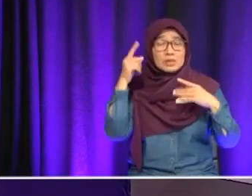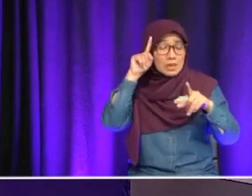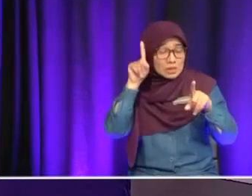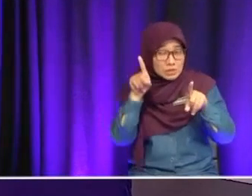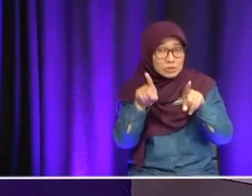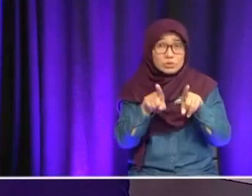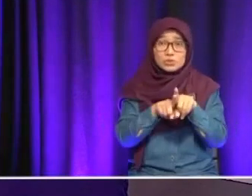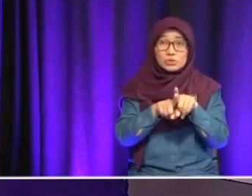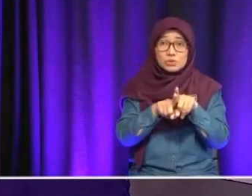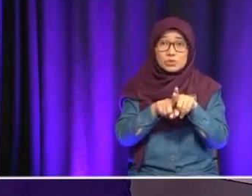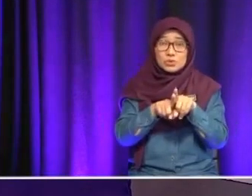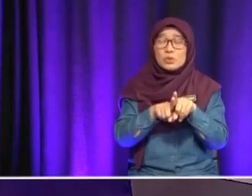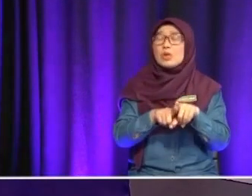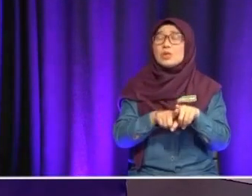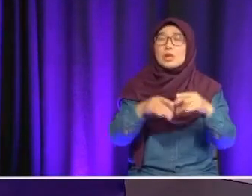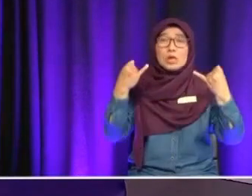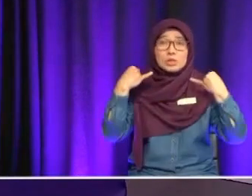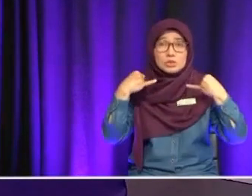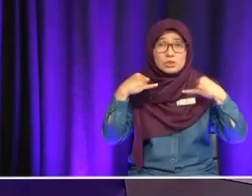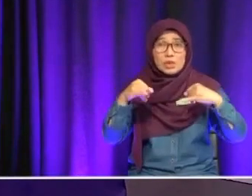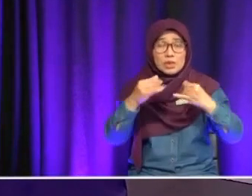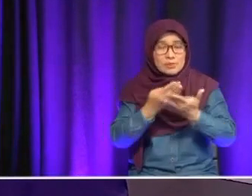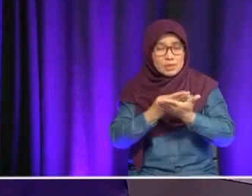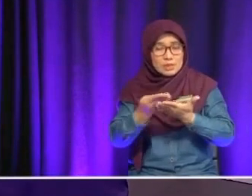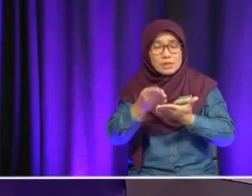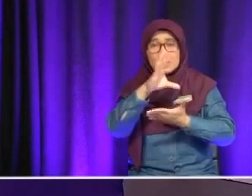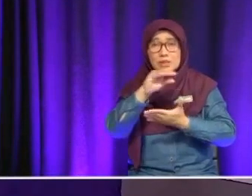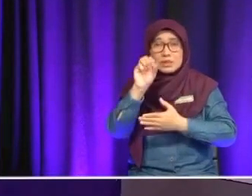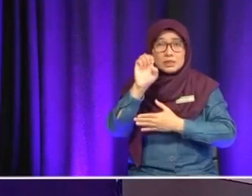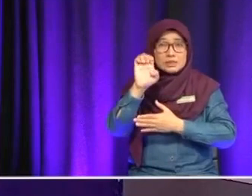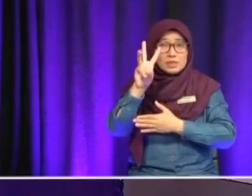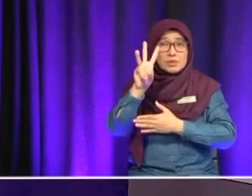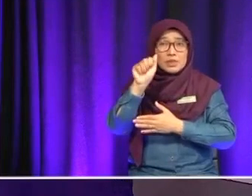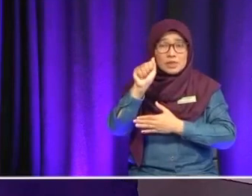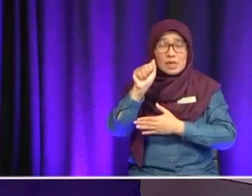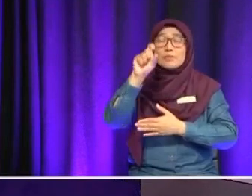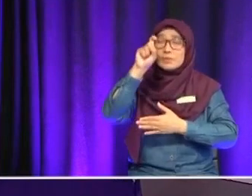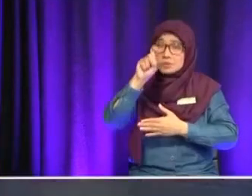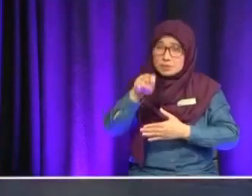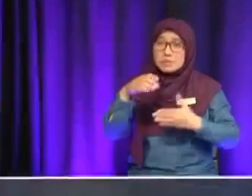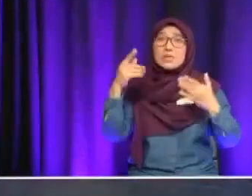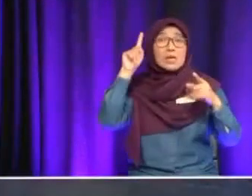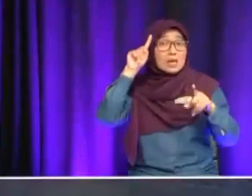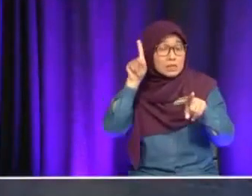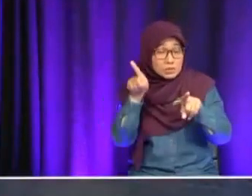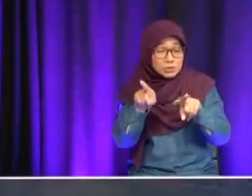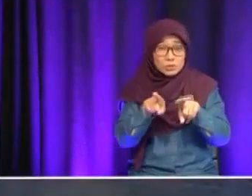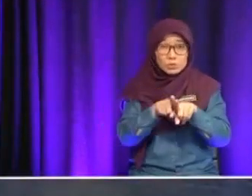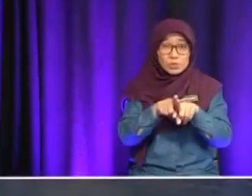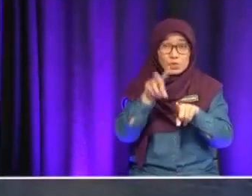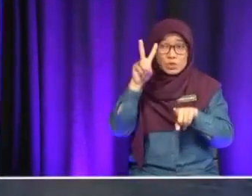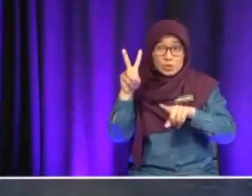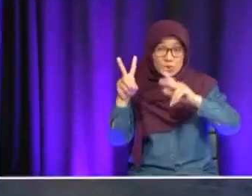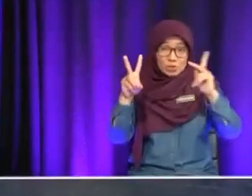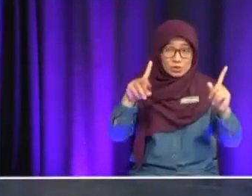lupa, sebab jual beli dan sewa memerlukan persetujuan kedua-dua belah pihak. Baik, itu dia penjelasan mengenai